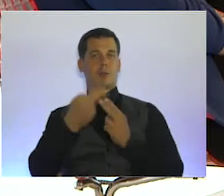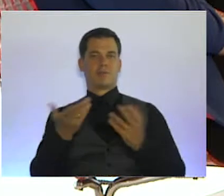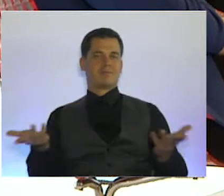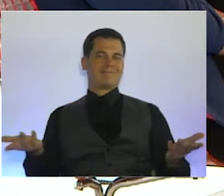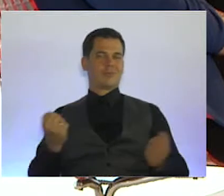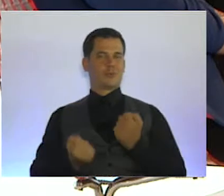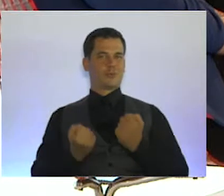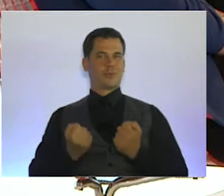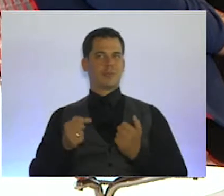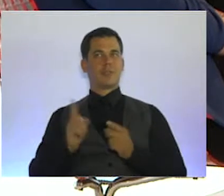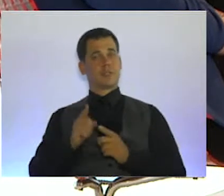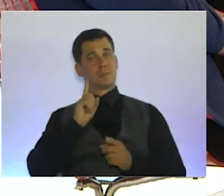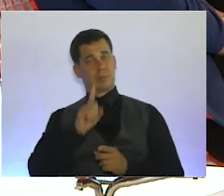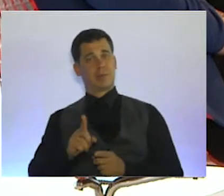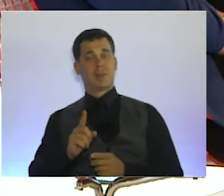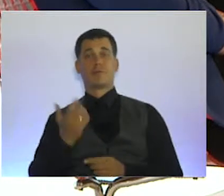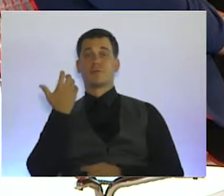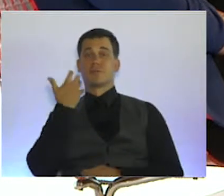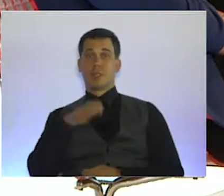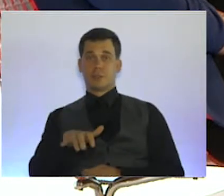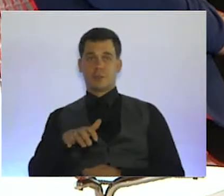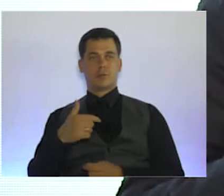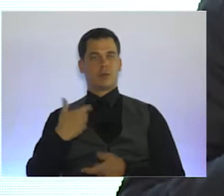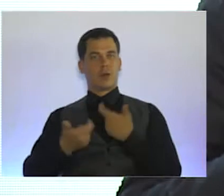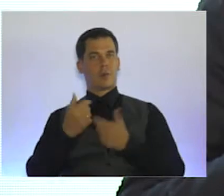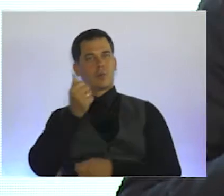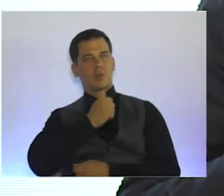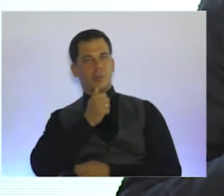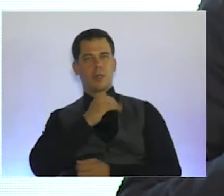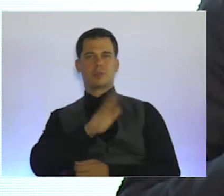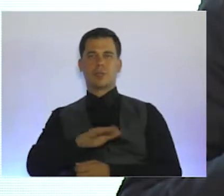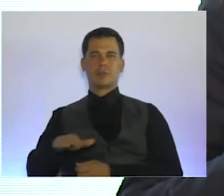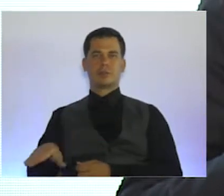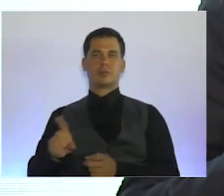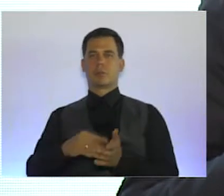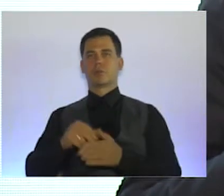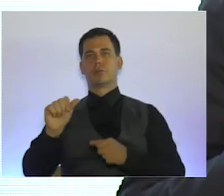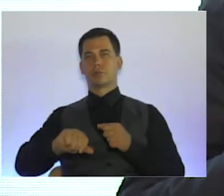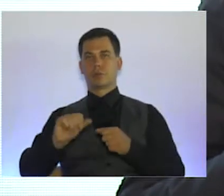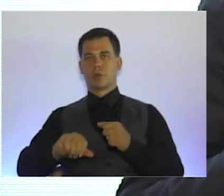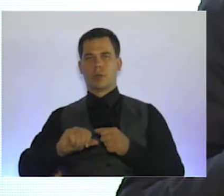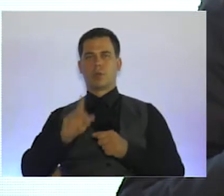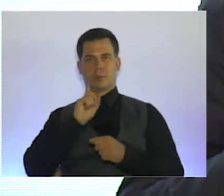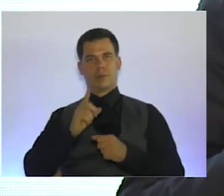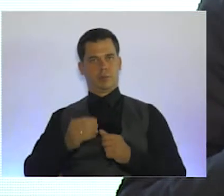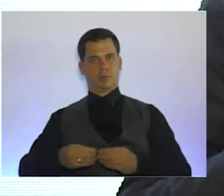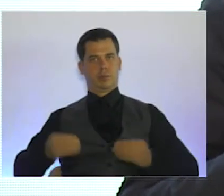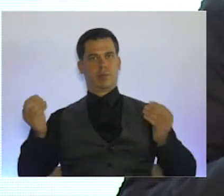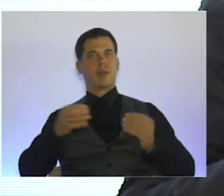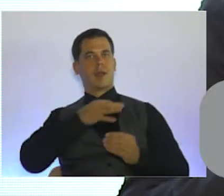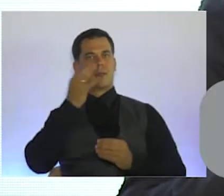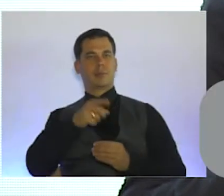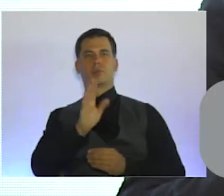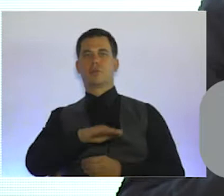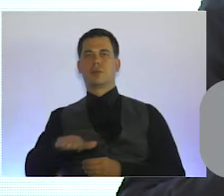pewno im szybciej zaczniemy eksperymentować z dziećmi, czyli już w wieku przedszkola, tym szybciej będziemy widzieli, w jakim kierunku